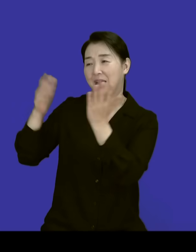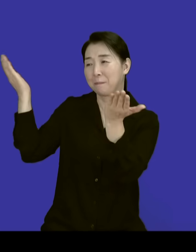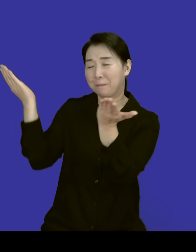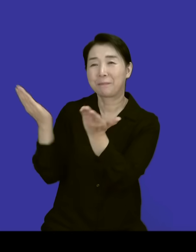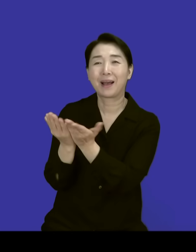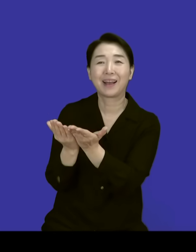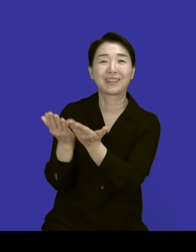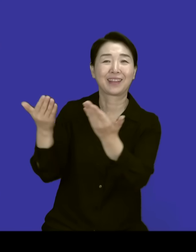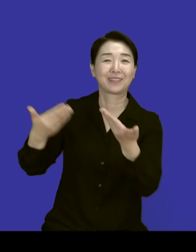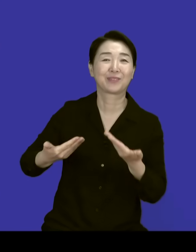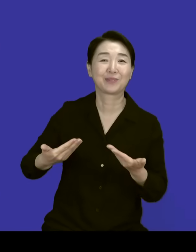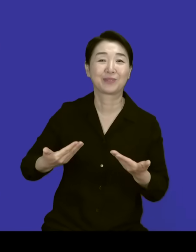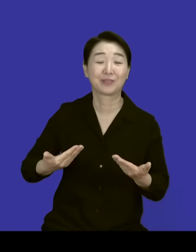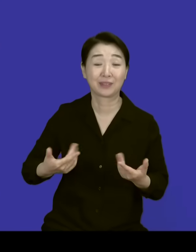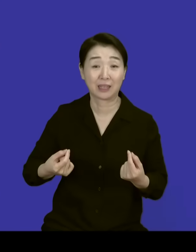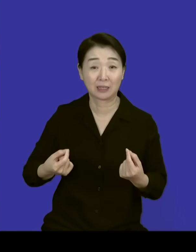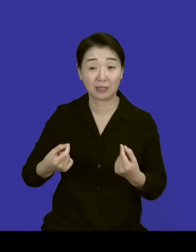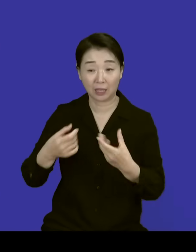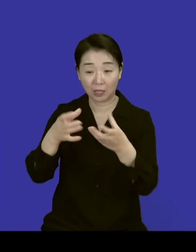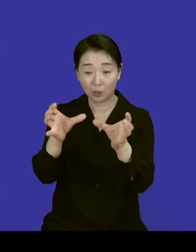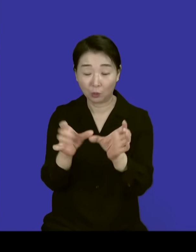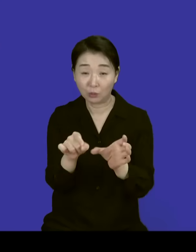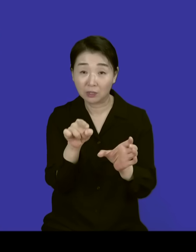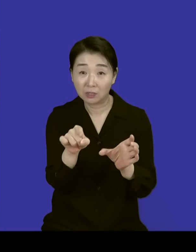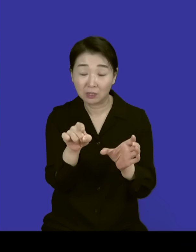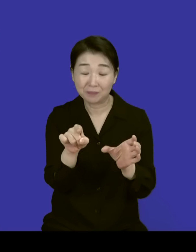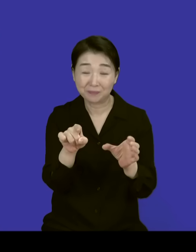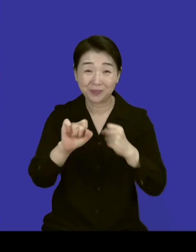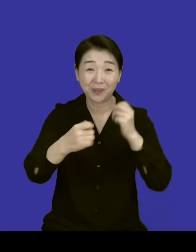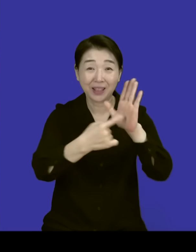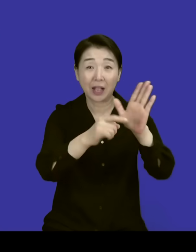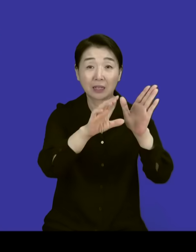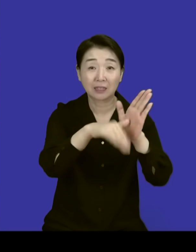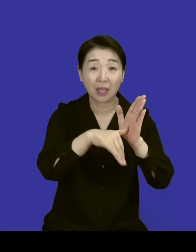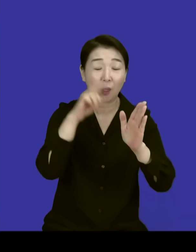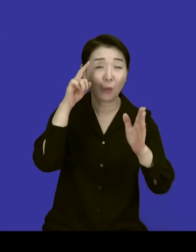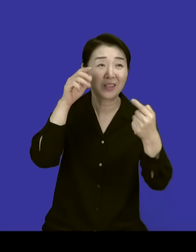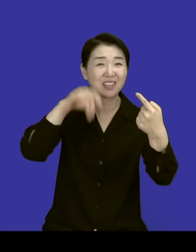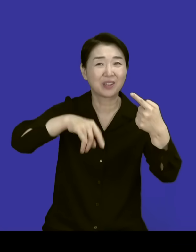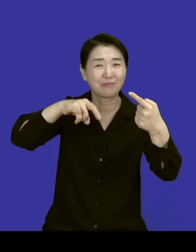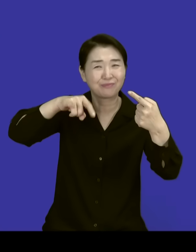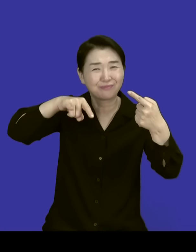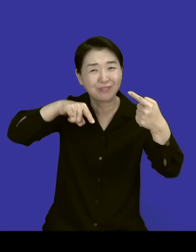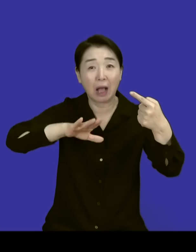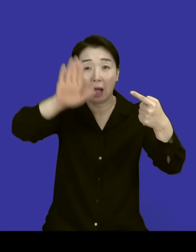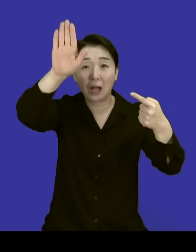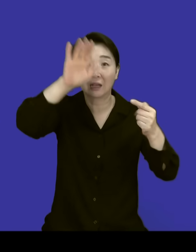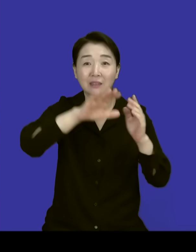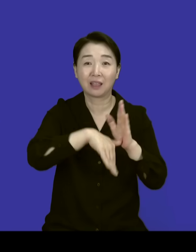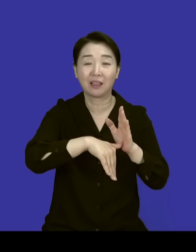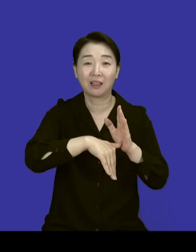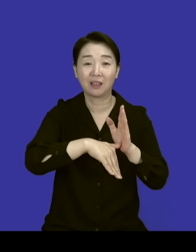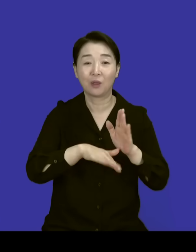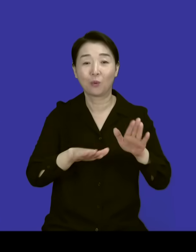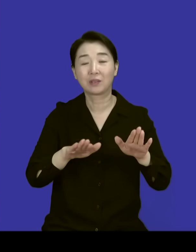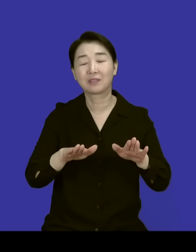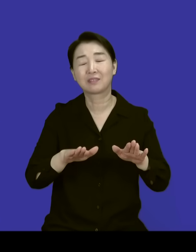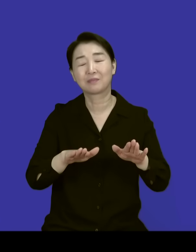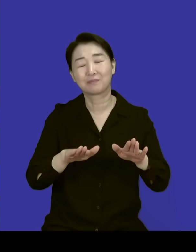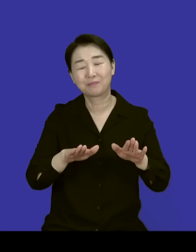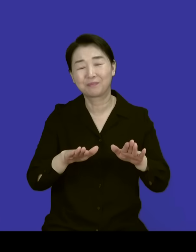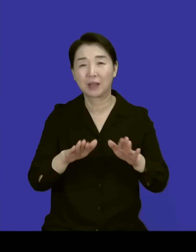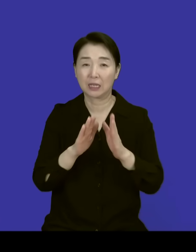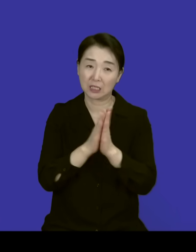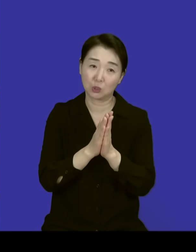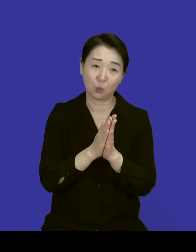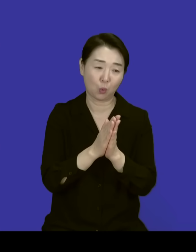감사하더라고요 저는. 만약에 브레이브걸스 네. 데뷔하자마자 지금 그때 당시 롤링처럼 유리하고 막 상승을 했으면 이런 시간이 없었을 거 아니에요. 이런